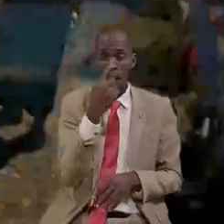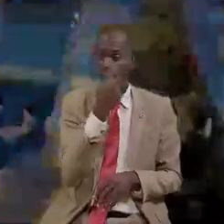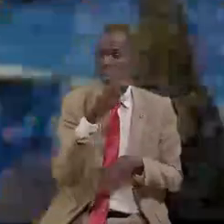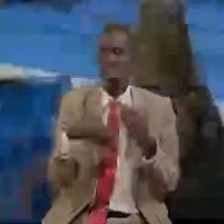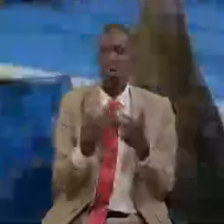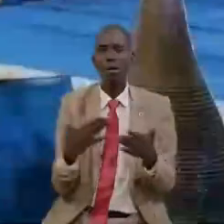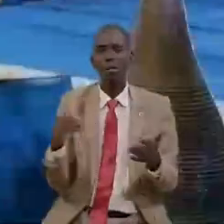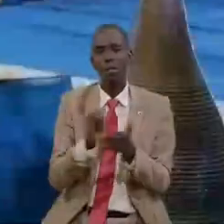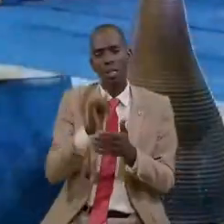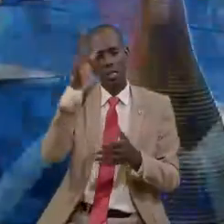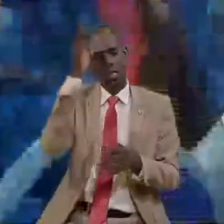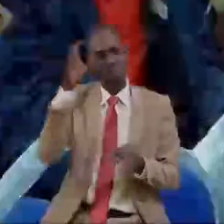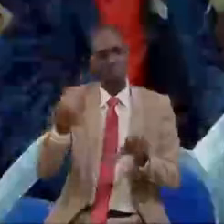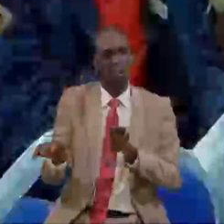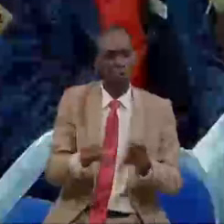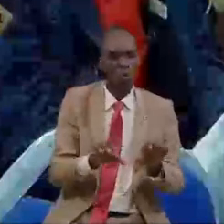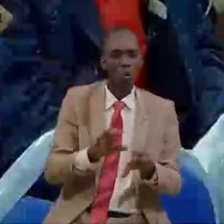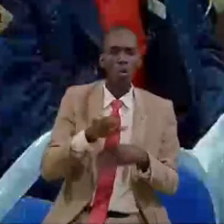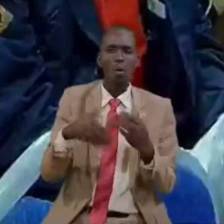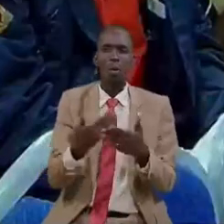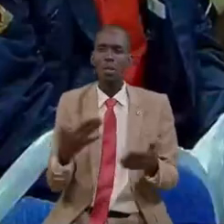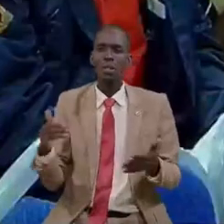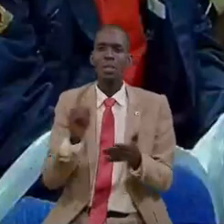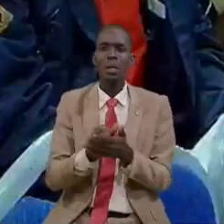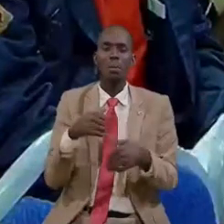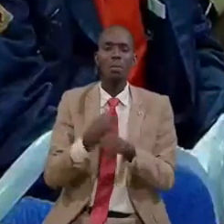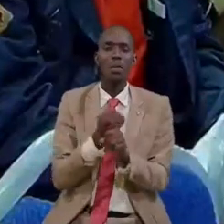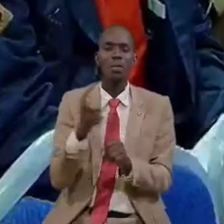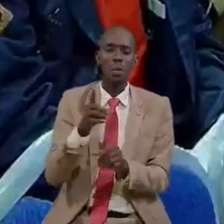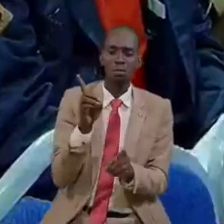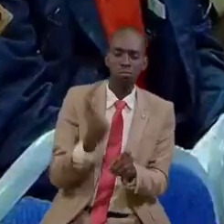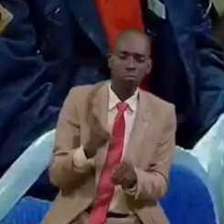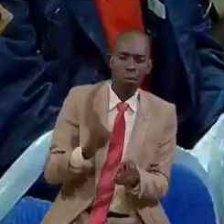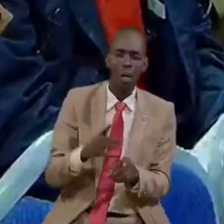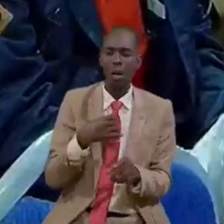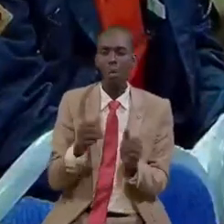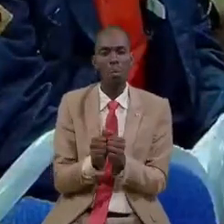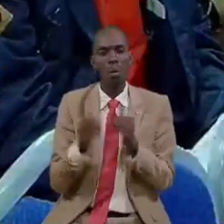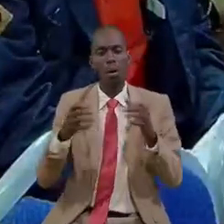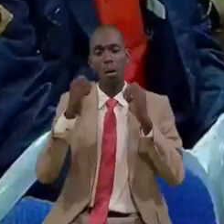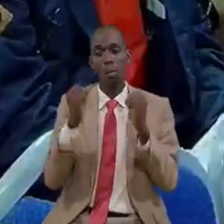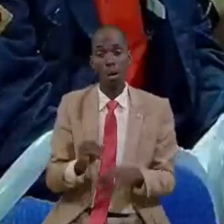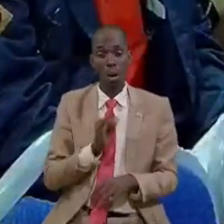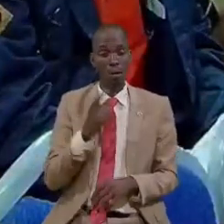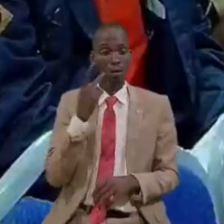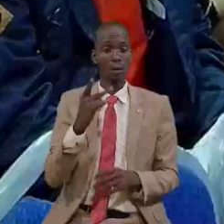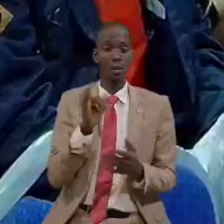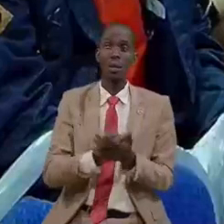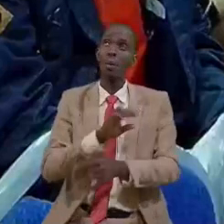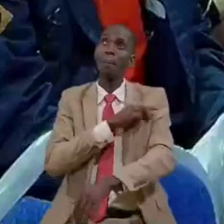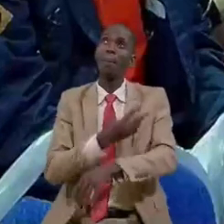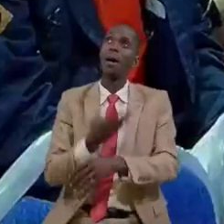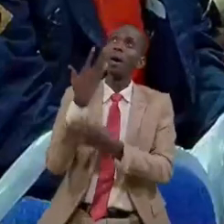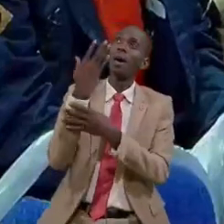ont assourdi, les choses qui vous ont rendu paralysé, faible. Je vois là toute main puissante de